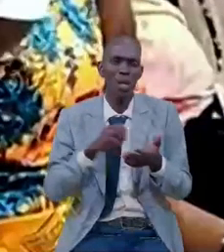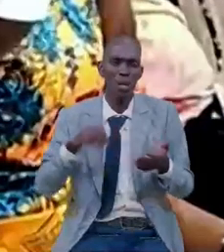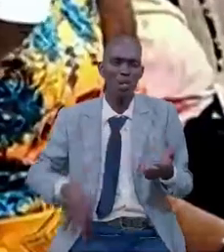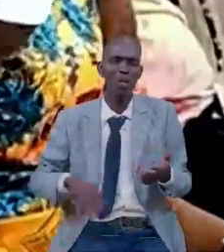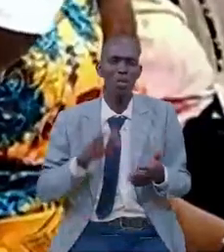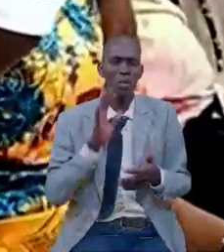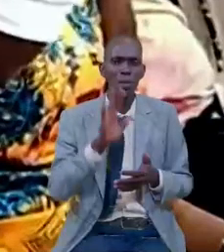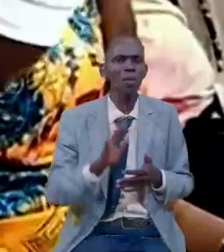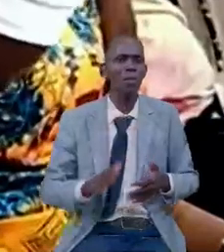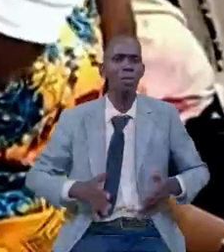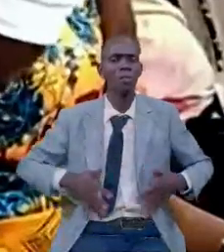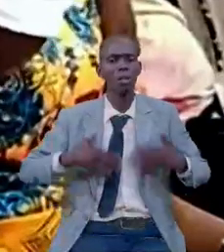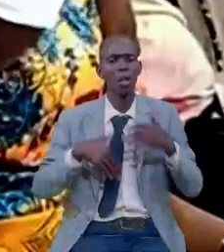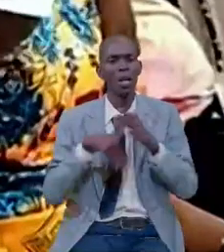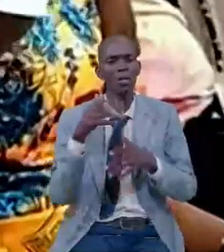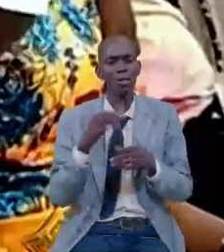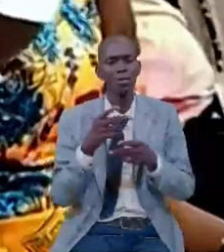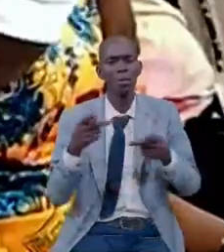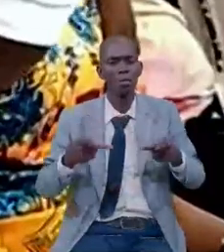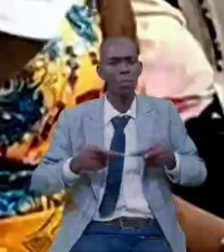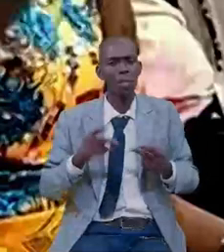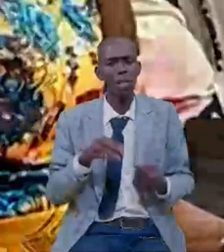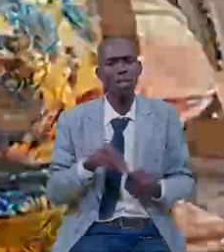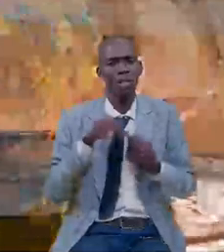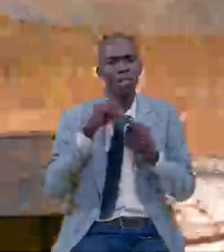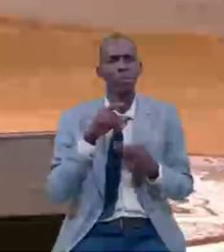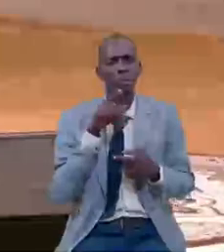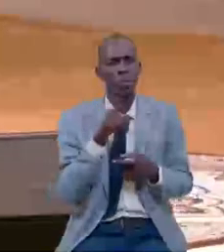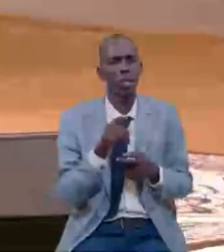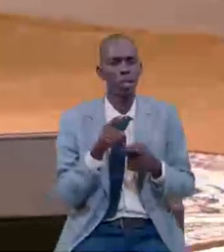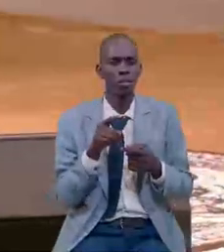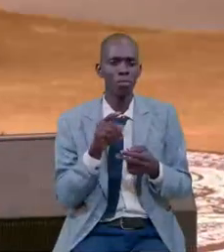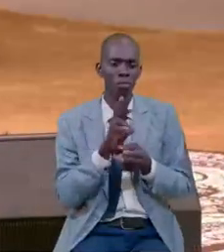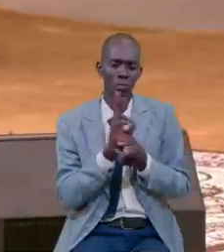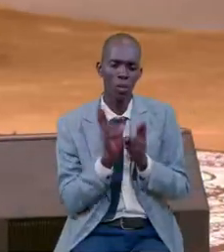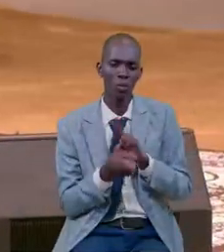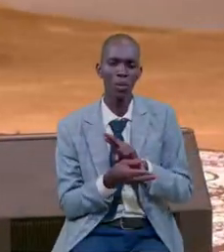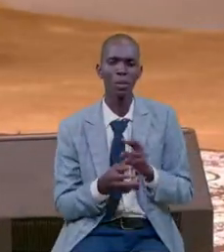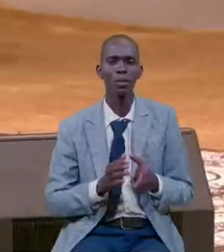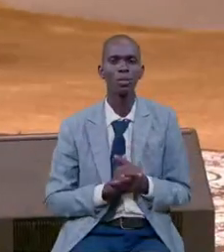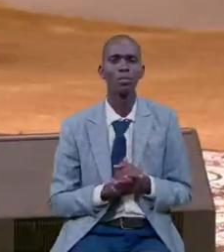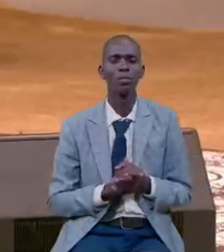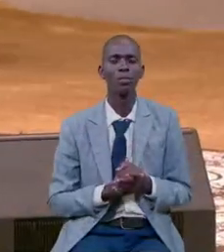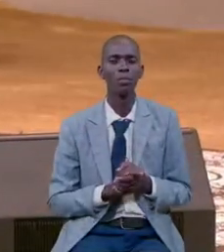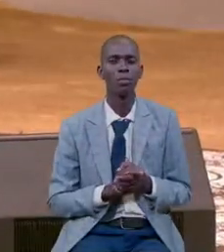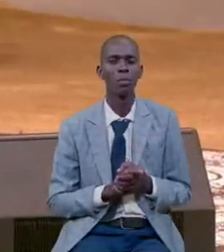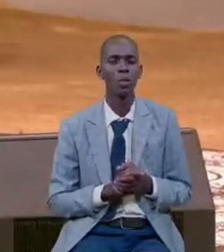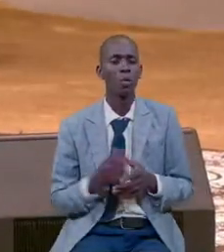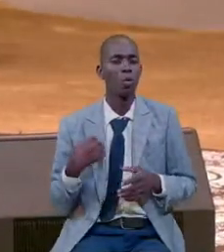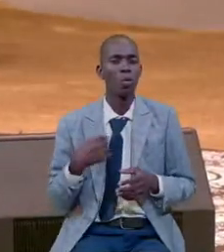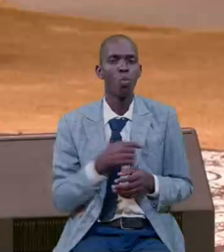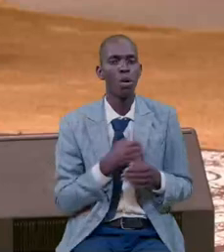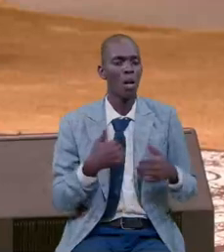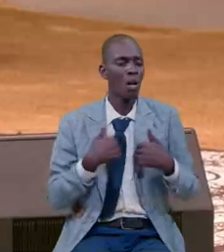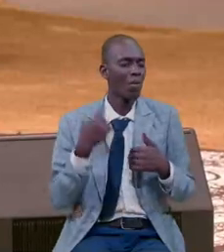ton chandelier de sa place, à moins que tu ne te repentes. Nous